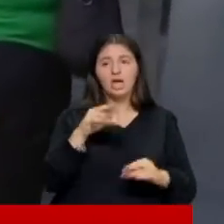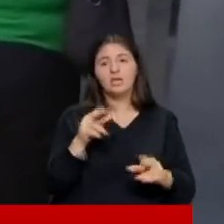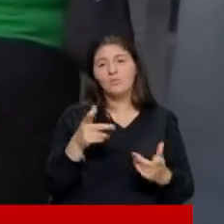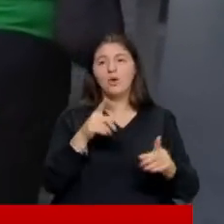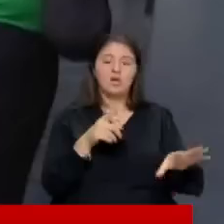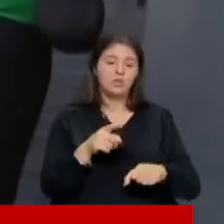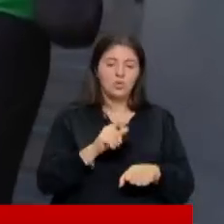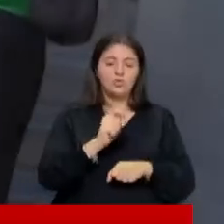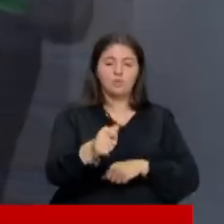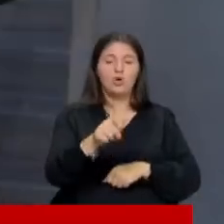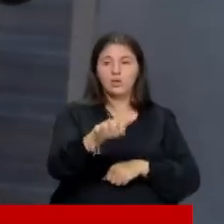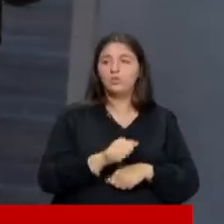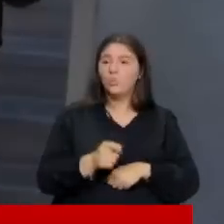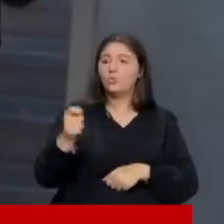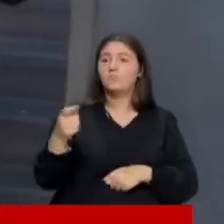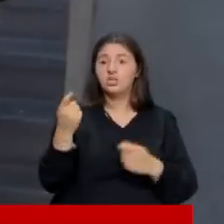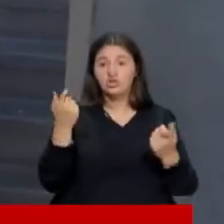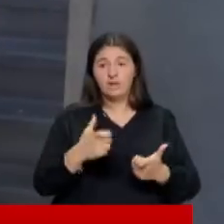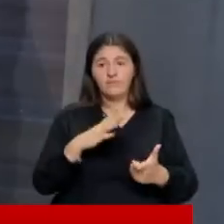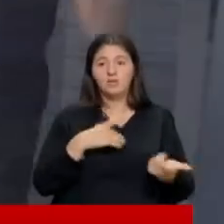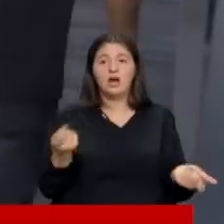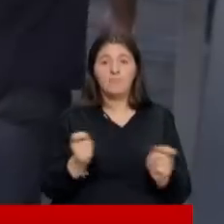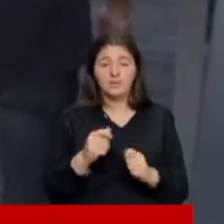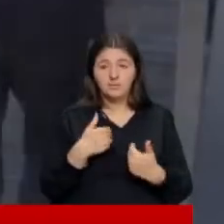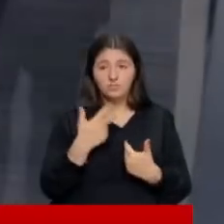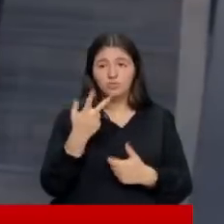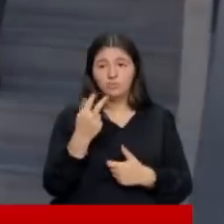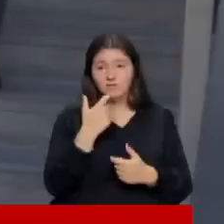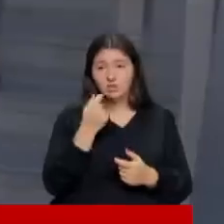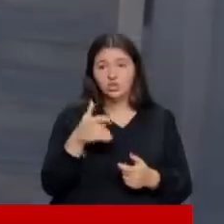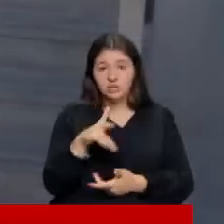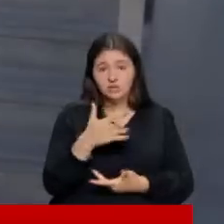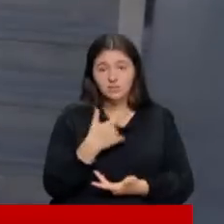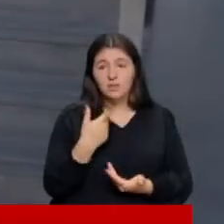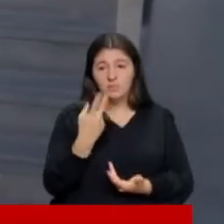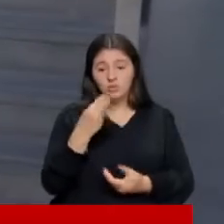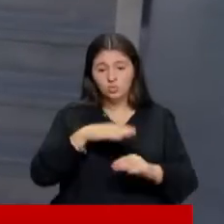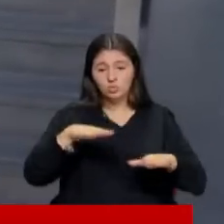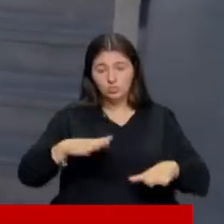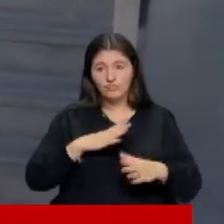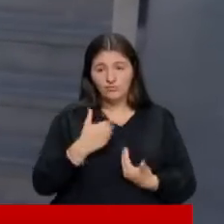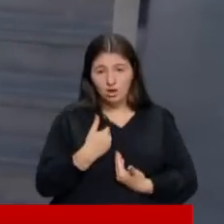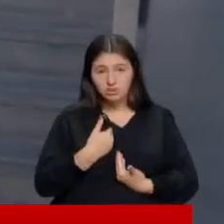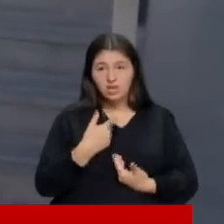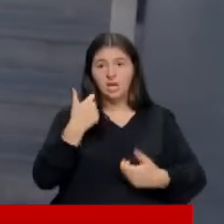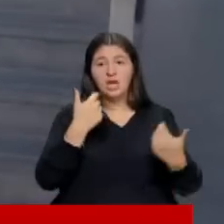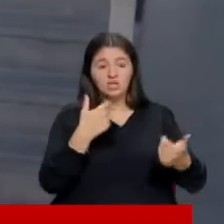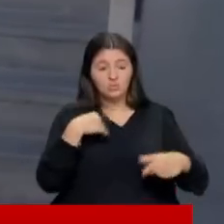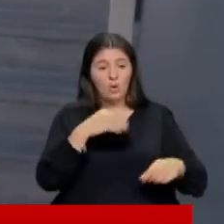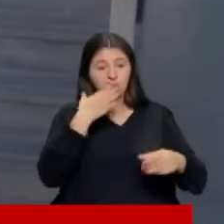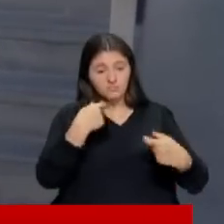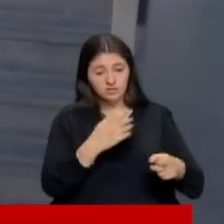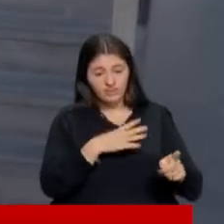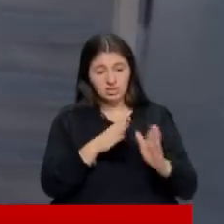gibi oradan alıyoruz oraya veriyoruz bir işlerim vardı kapattık üç buçuk yıldır işsizim Benim iki tane çocuğum var şimdi okul